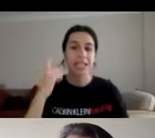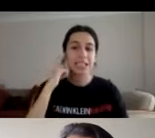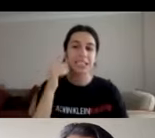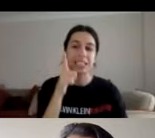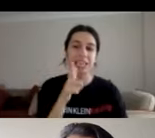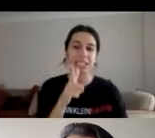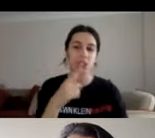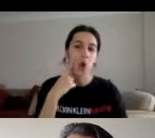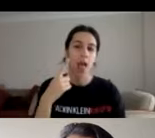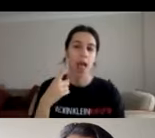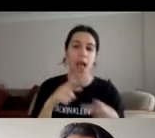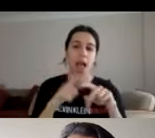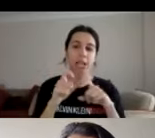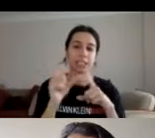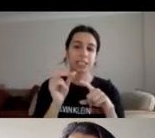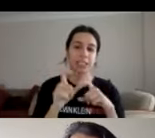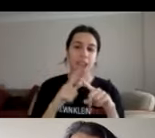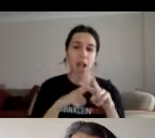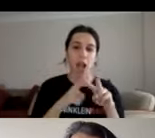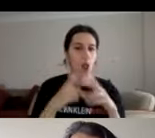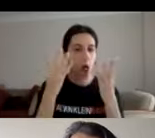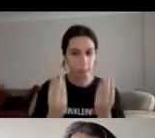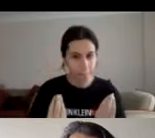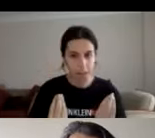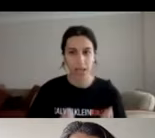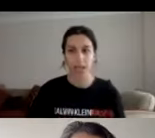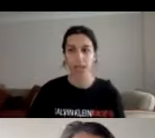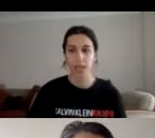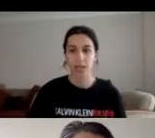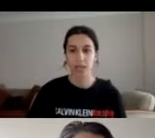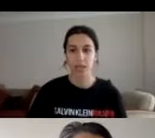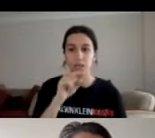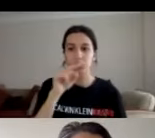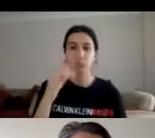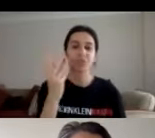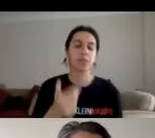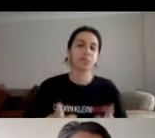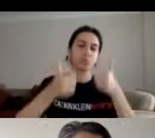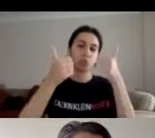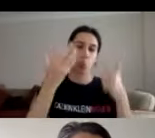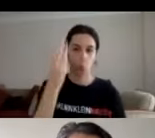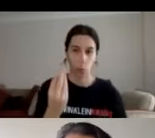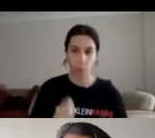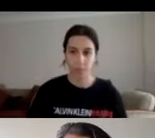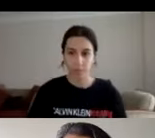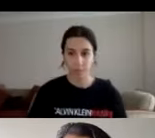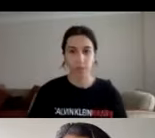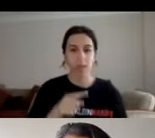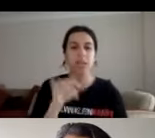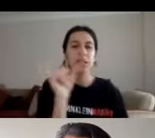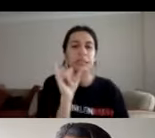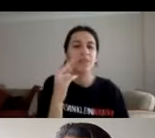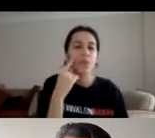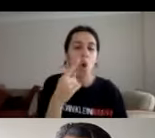Sadece gelişiyor. Mecraların çeşitliliği her geçen gün artıyor, sayı da artıyor. Burada en zayıf olan halka kullanıcı